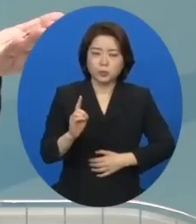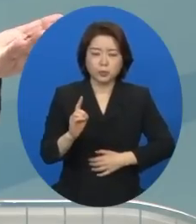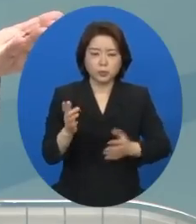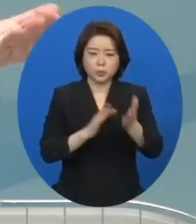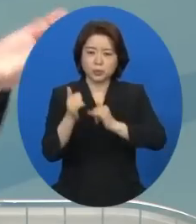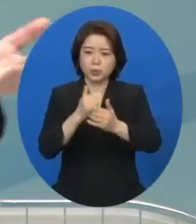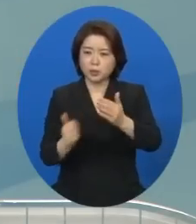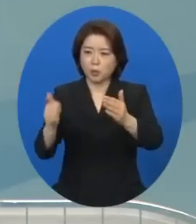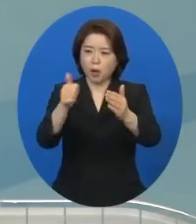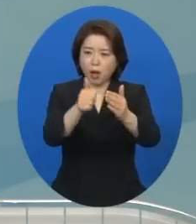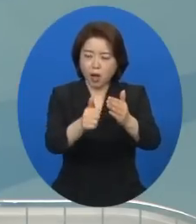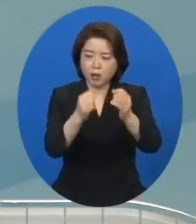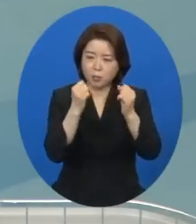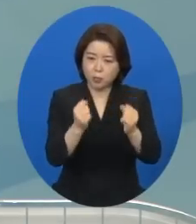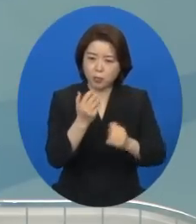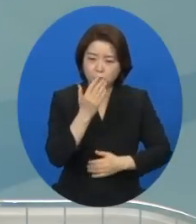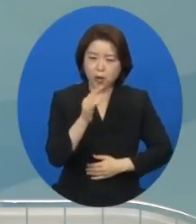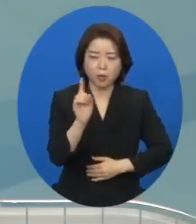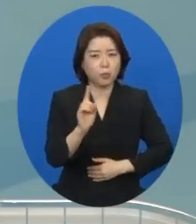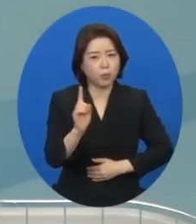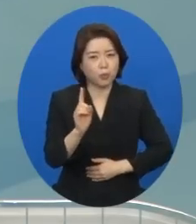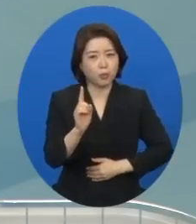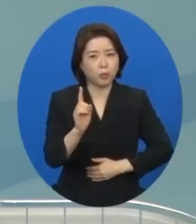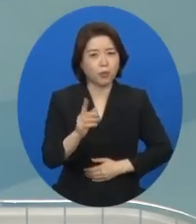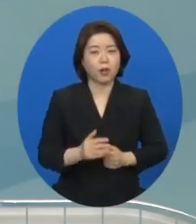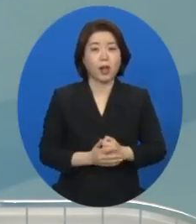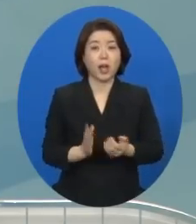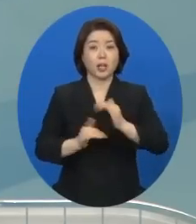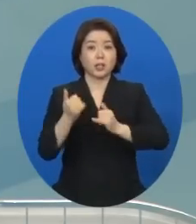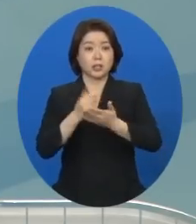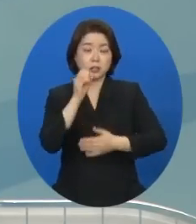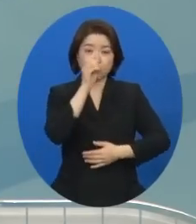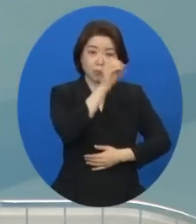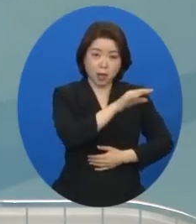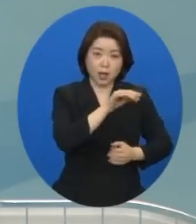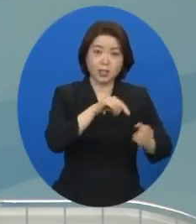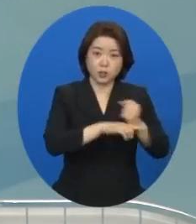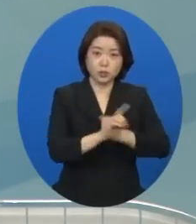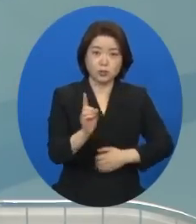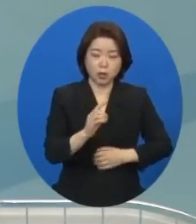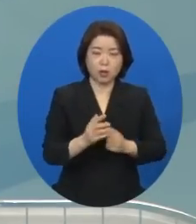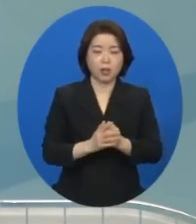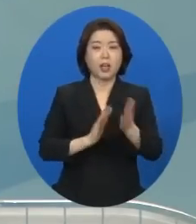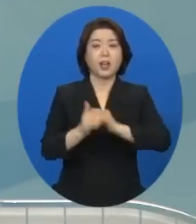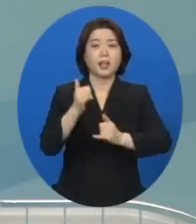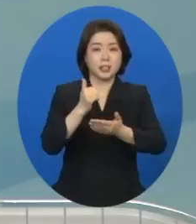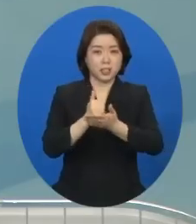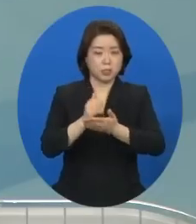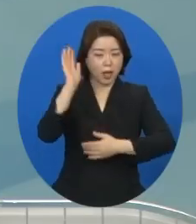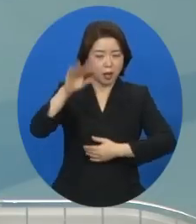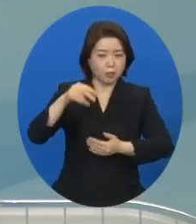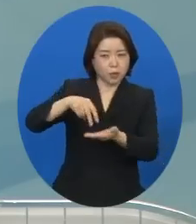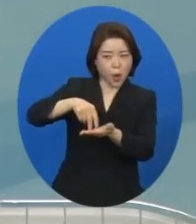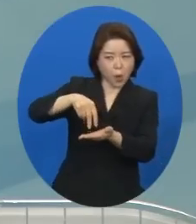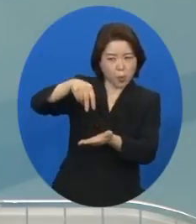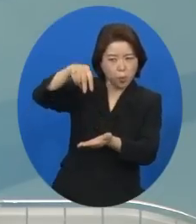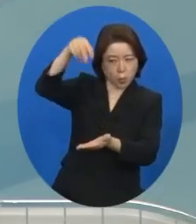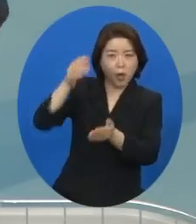안에 머물 수 있겠냐 말입니다. 예수님이 이렇게 말씀하신 것은 이제 예수님이 승천하시고 난